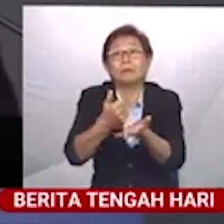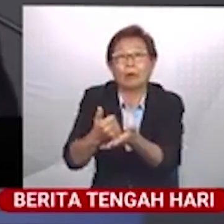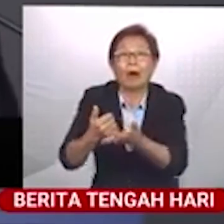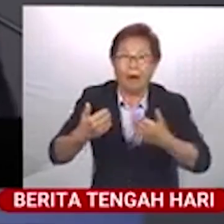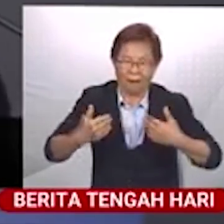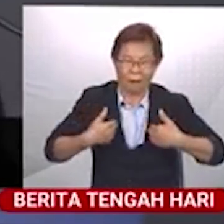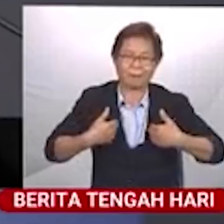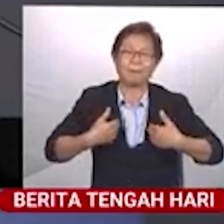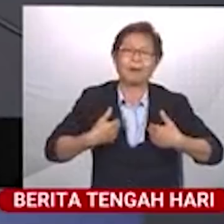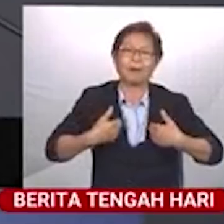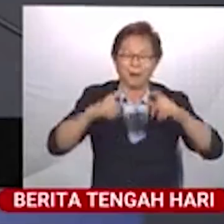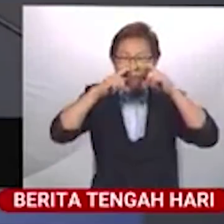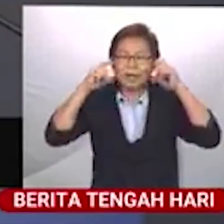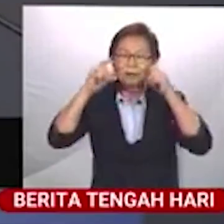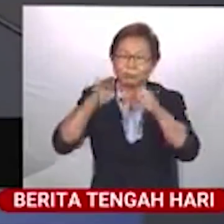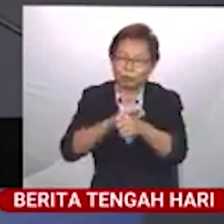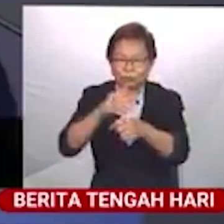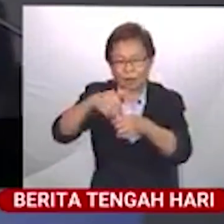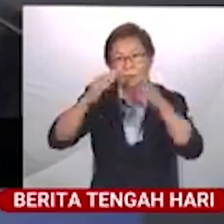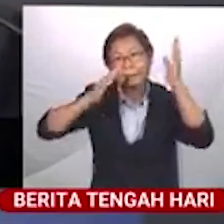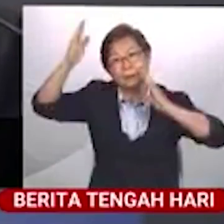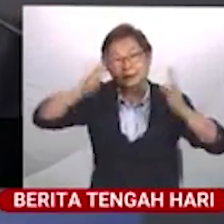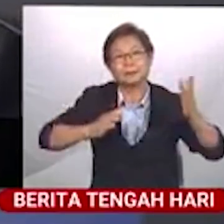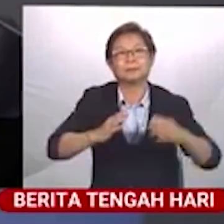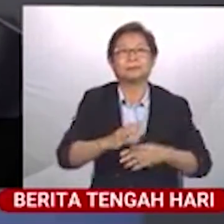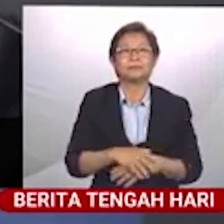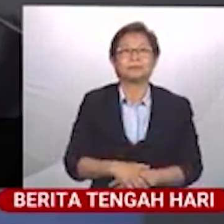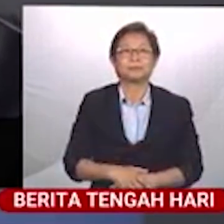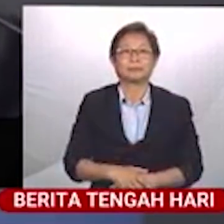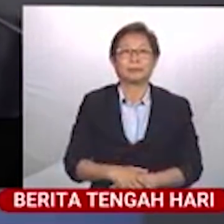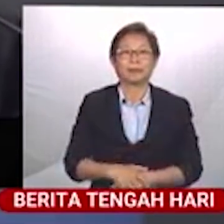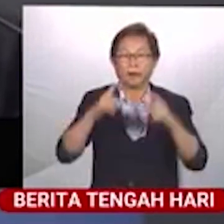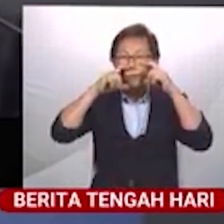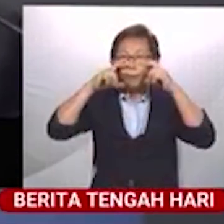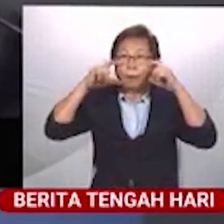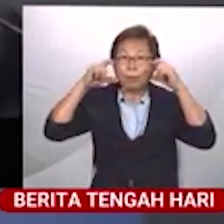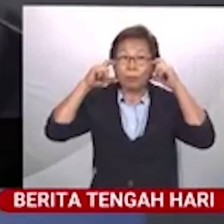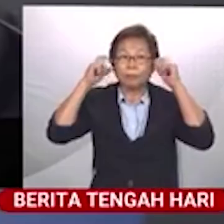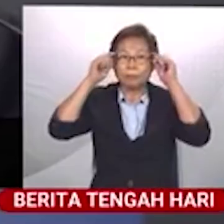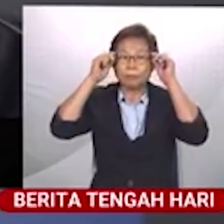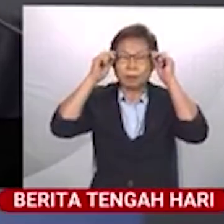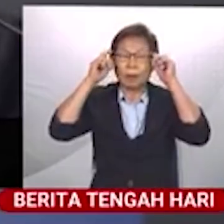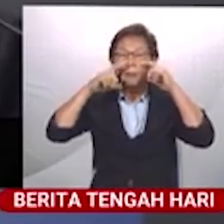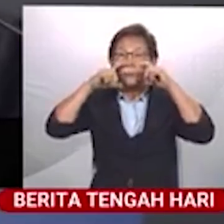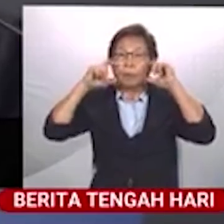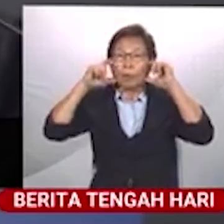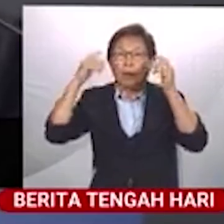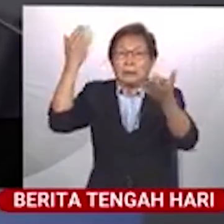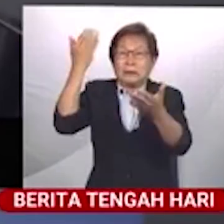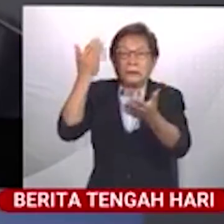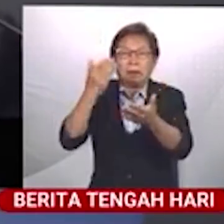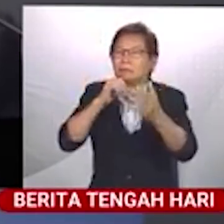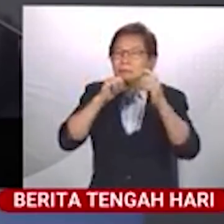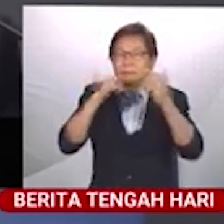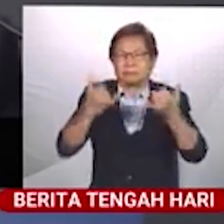ada bekalan yang cukup di dalam negara kita. Sementara bekalan itu belum lagi sampai ke tahap yang